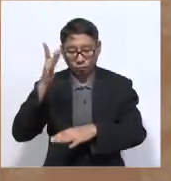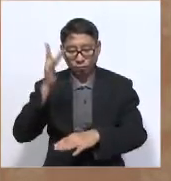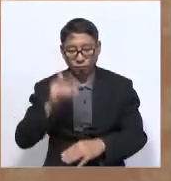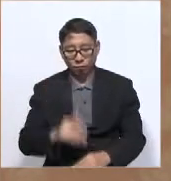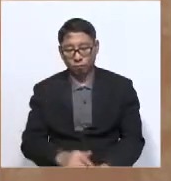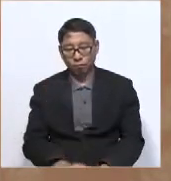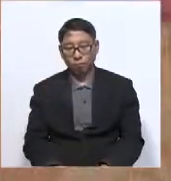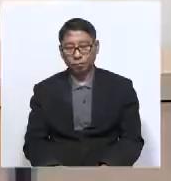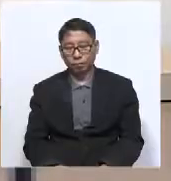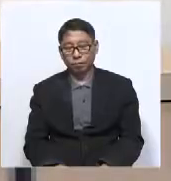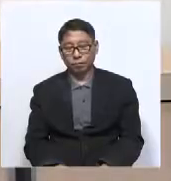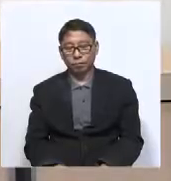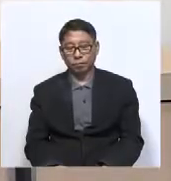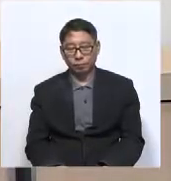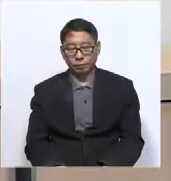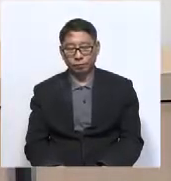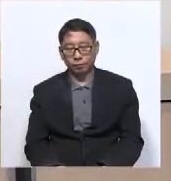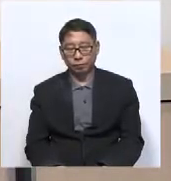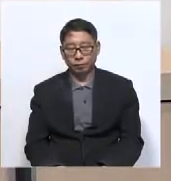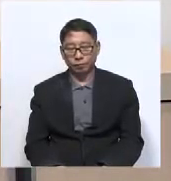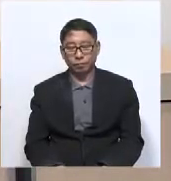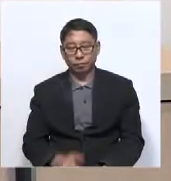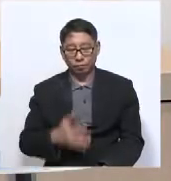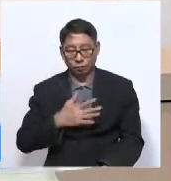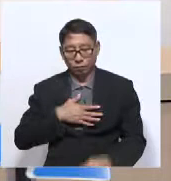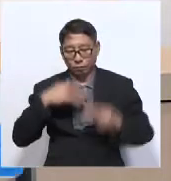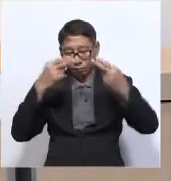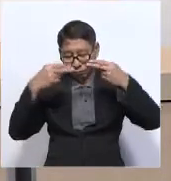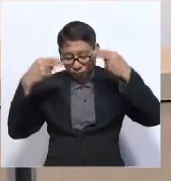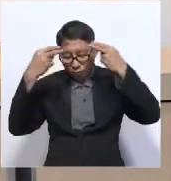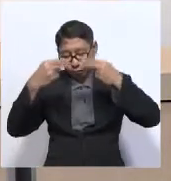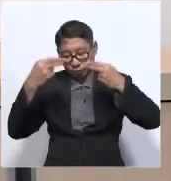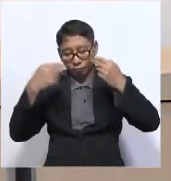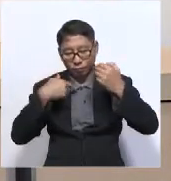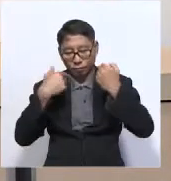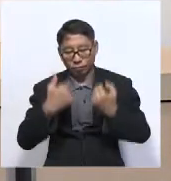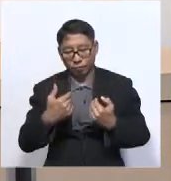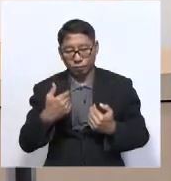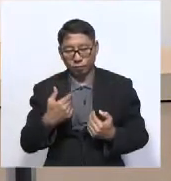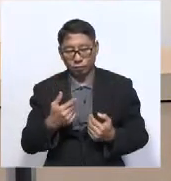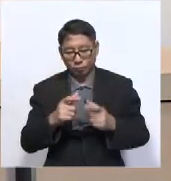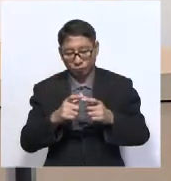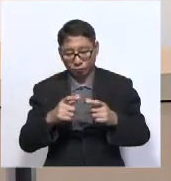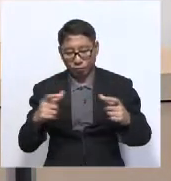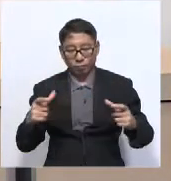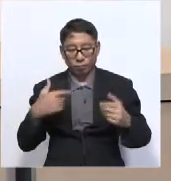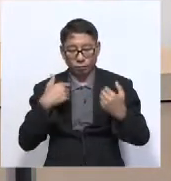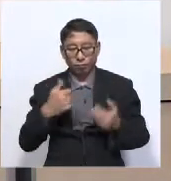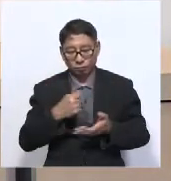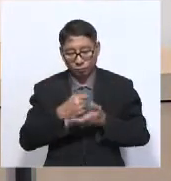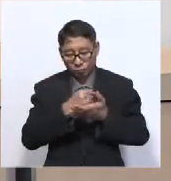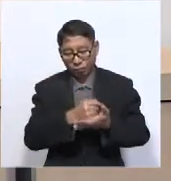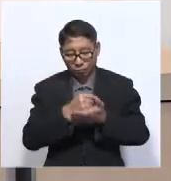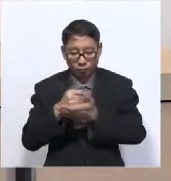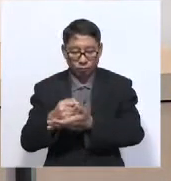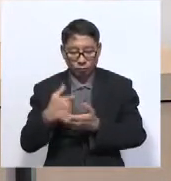ค่ะ เพราะว่าในสิ่งที่เราห่วงกันมากๆก็คืออันนี้มันต้องช่วยกันเพราะว่